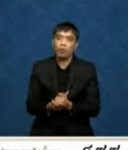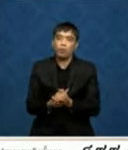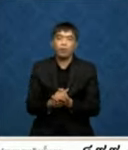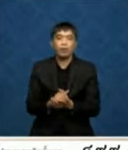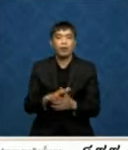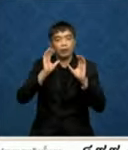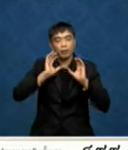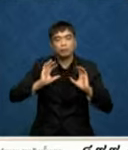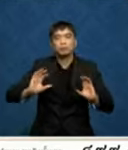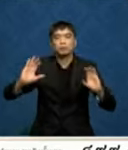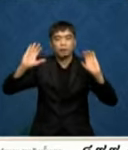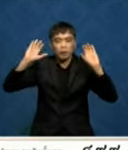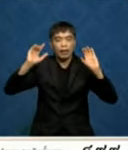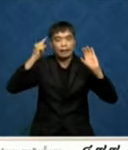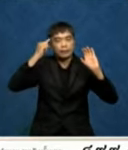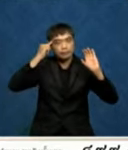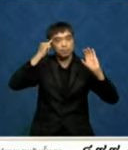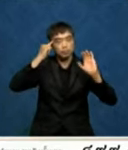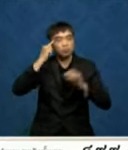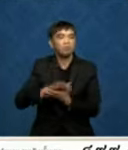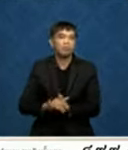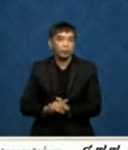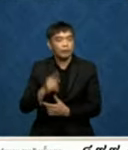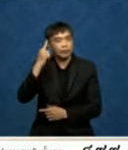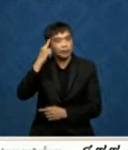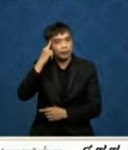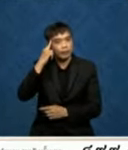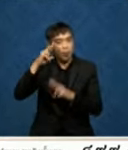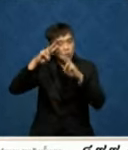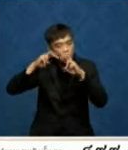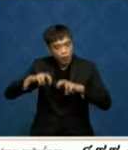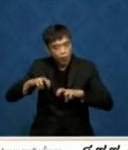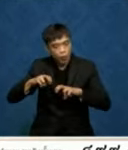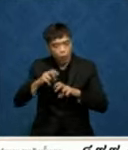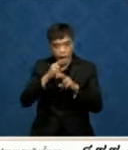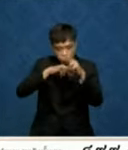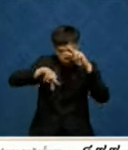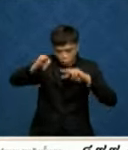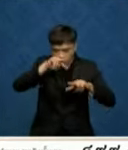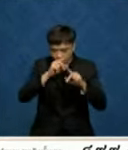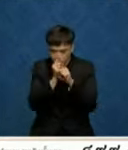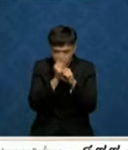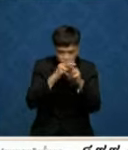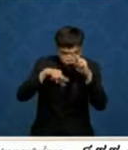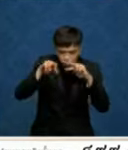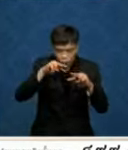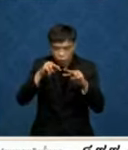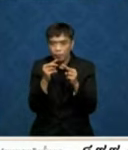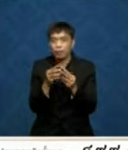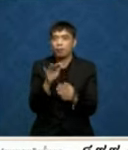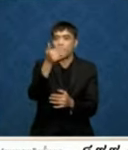ที่รัฐบาลเองตระหนักและเราก็ดูอย่างใกล้ชิดนะครับไม่ว่าจะเป็นเรื่องของสัดส่วนการชำระห